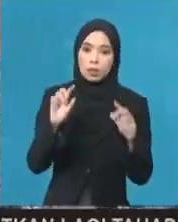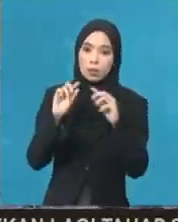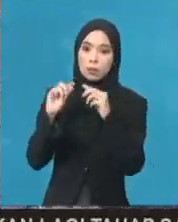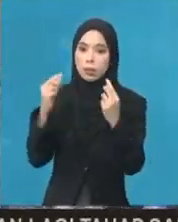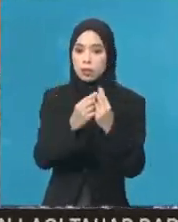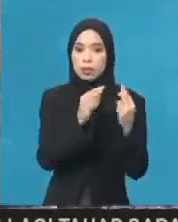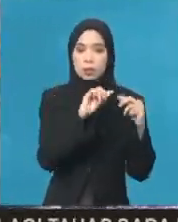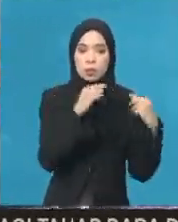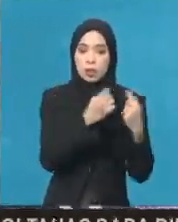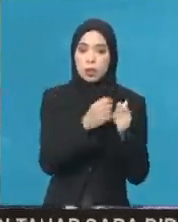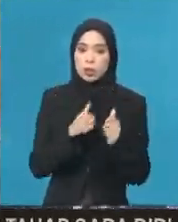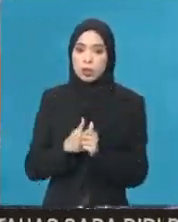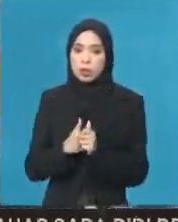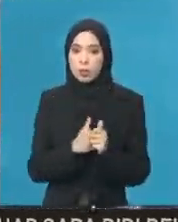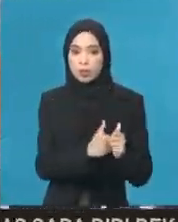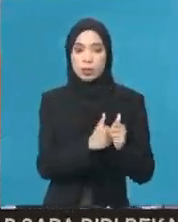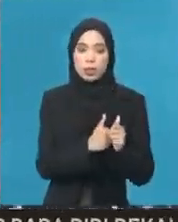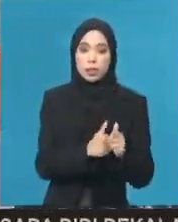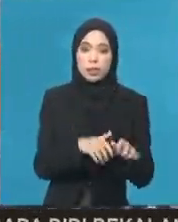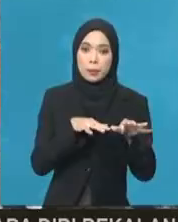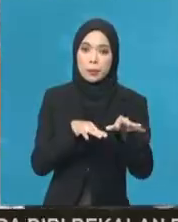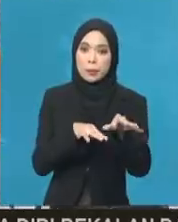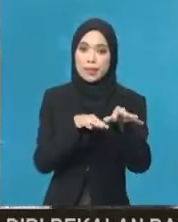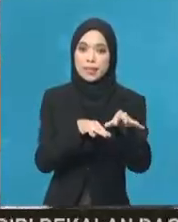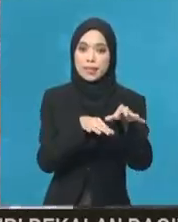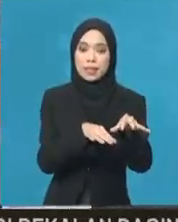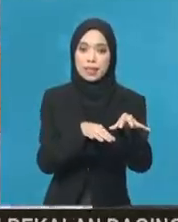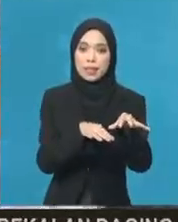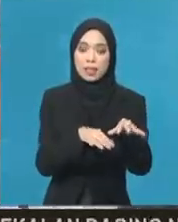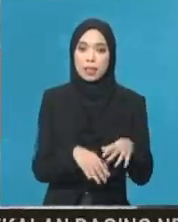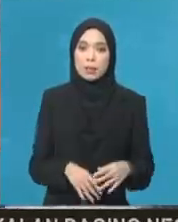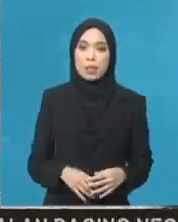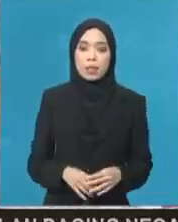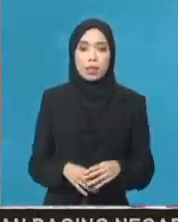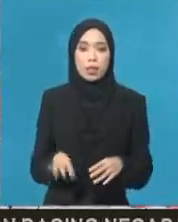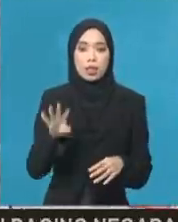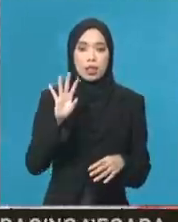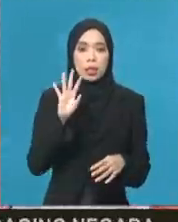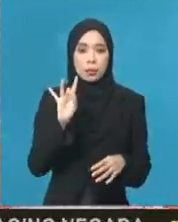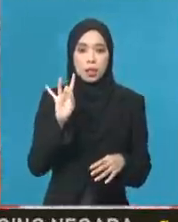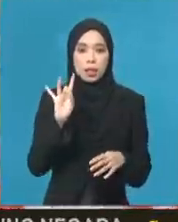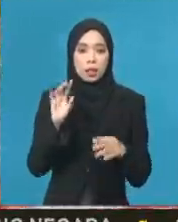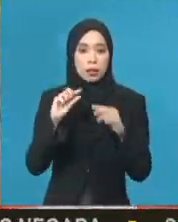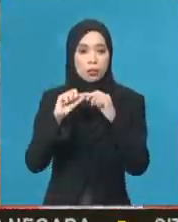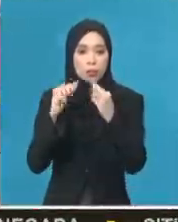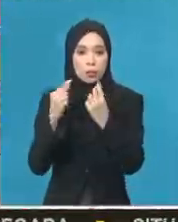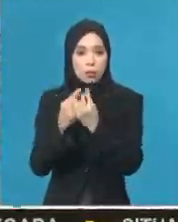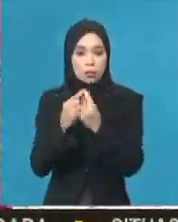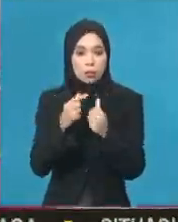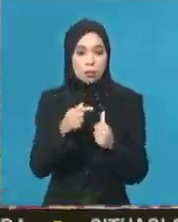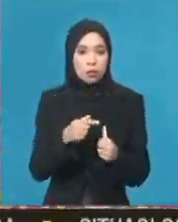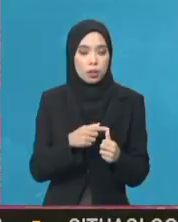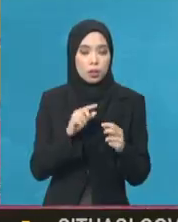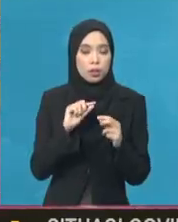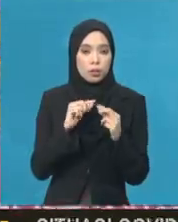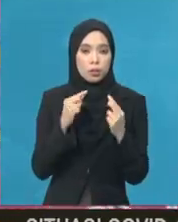akan mengambil bahagian dalam upacara perbarisan lalu yang dibahagikan kepada delapan kumpulan yaitu kumpulan